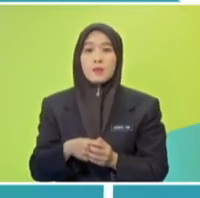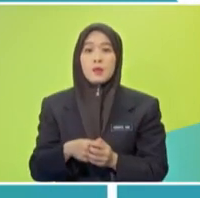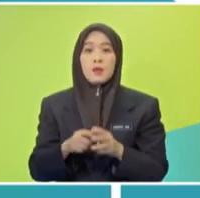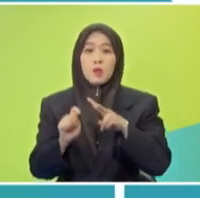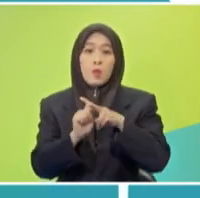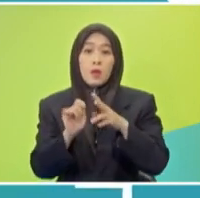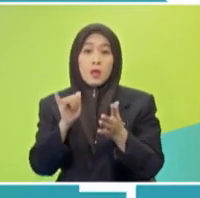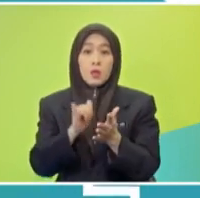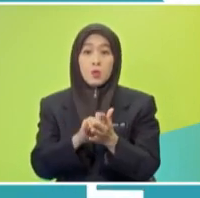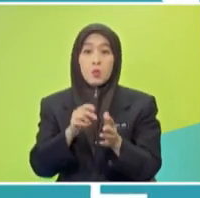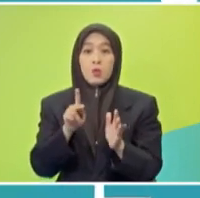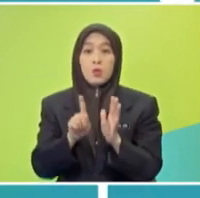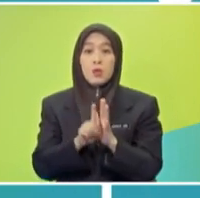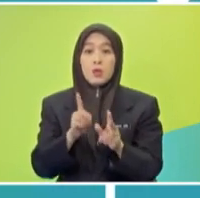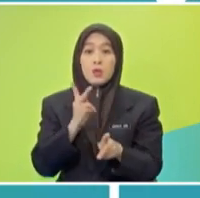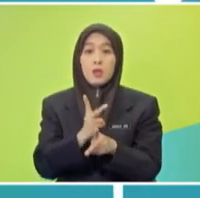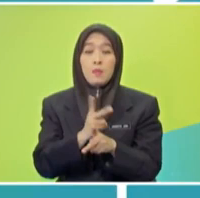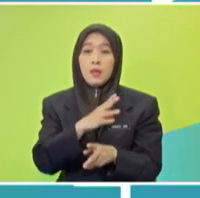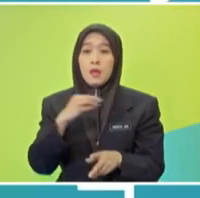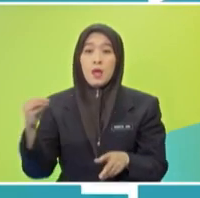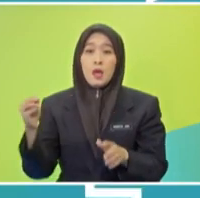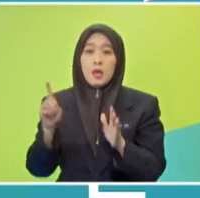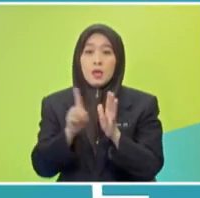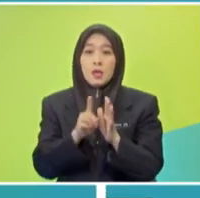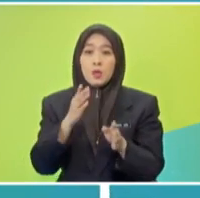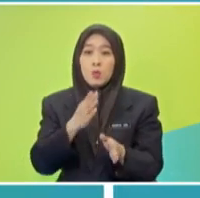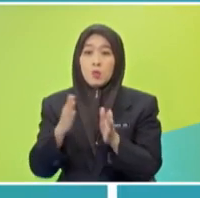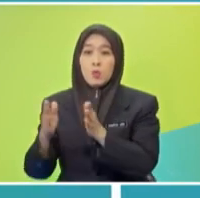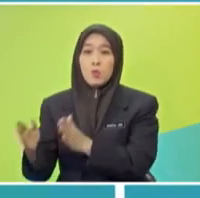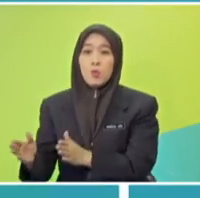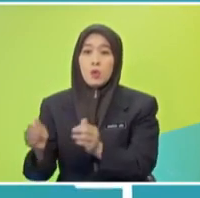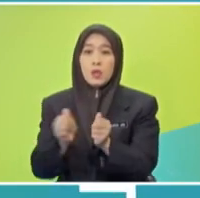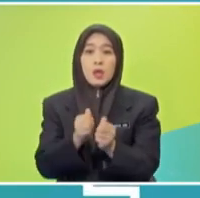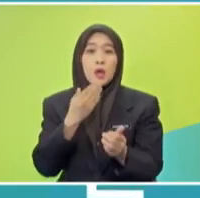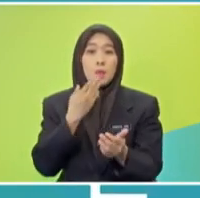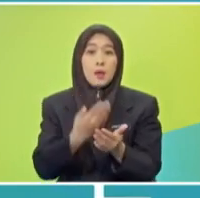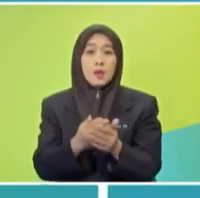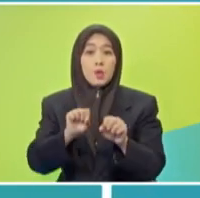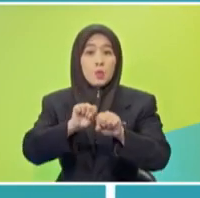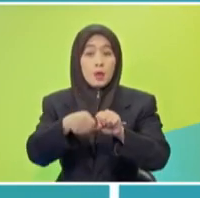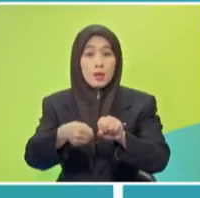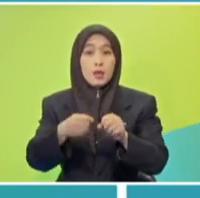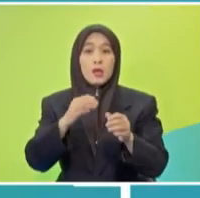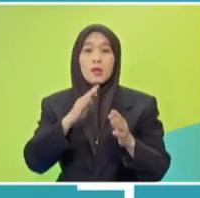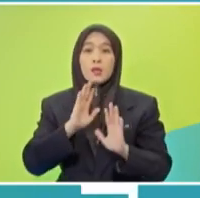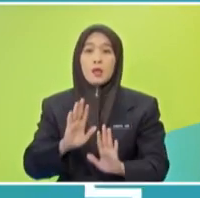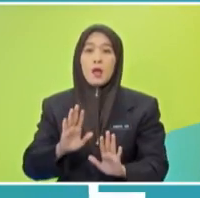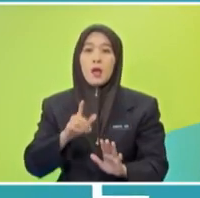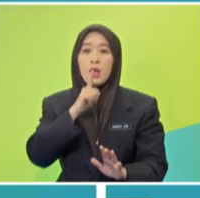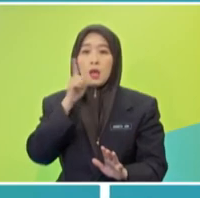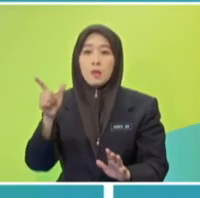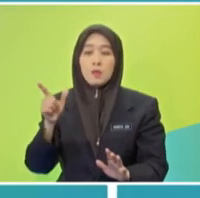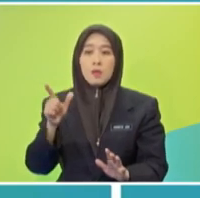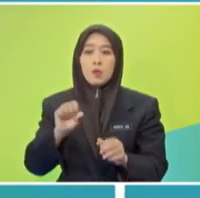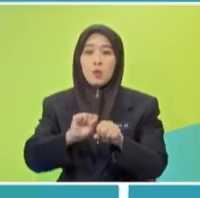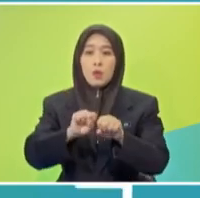Itu disimpan dan disusun dengan baik supaya tahan lama cantik cantik